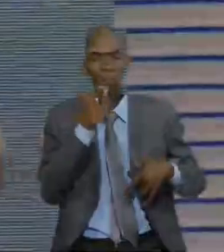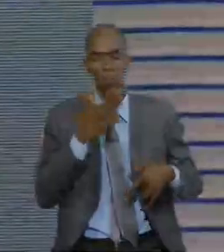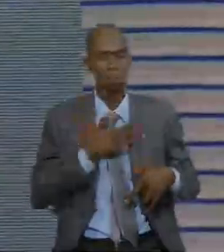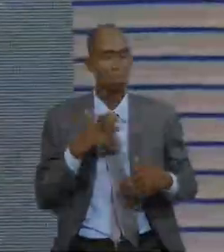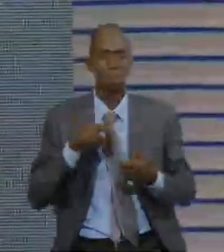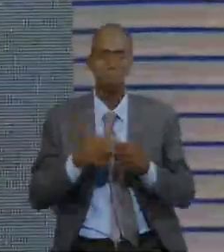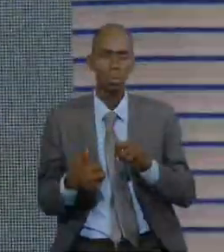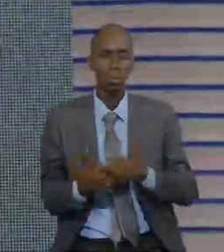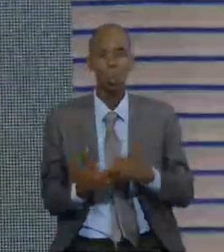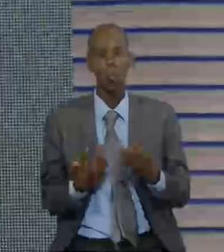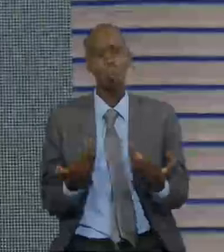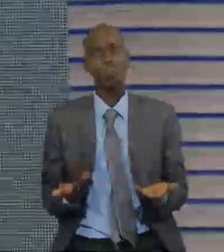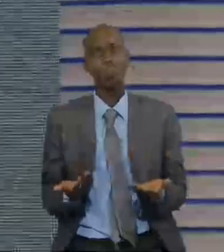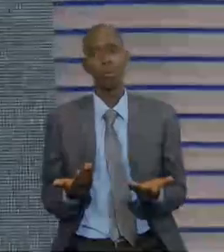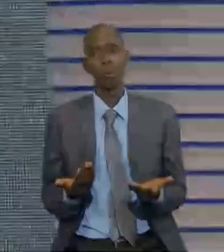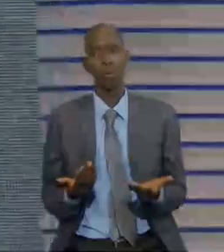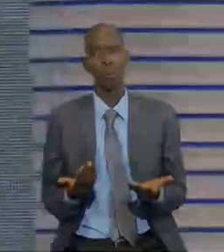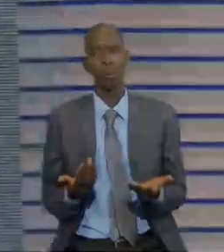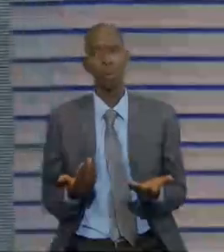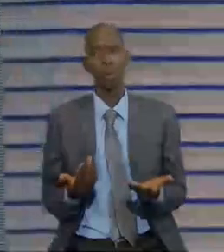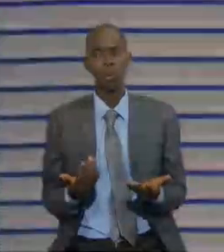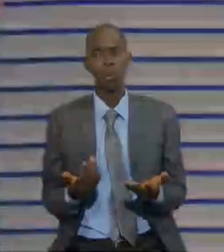c'est pas mon problème